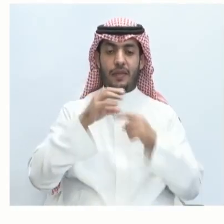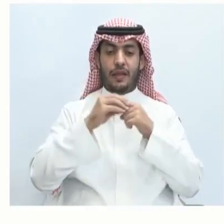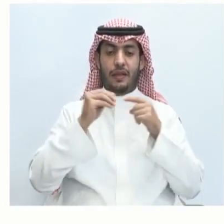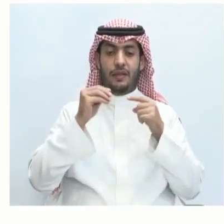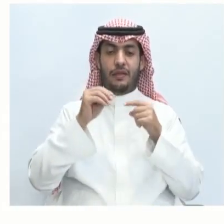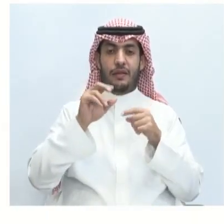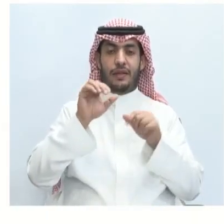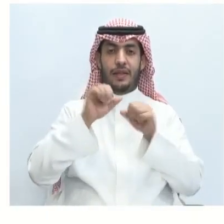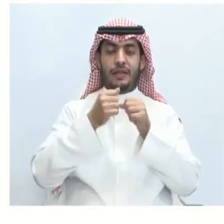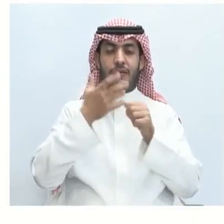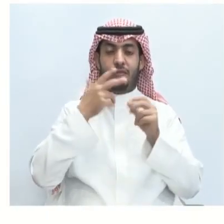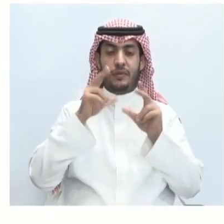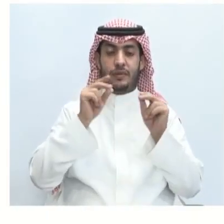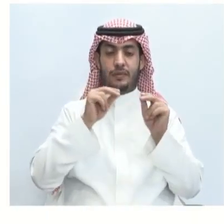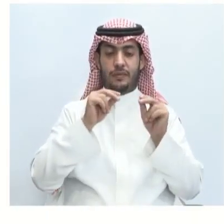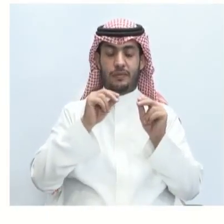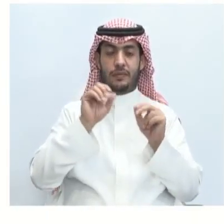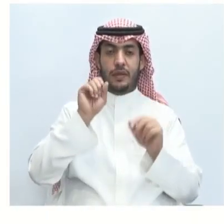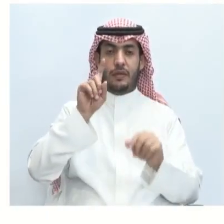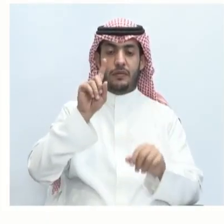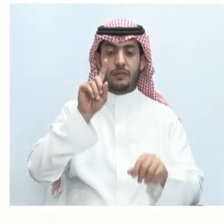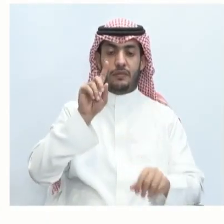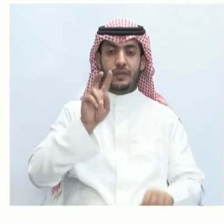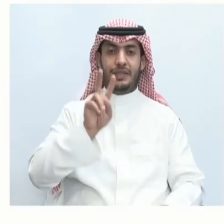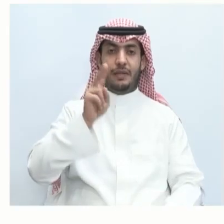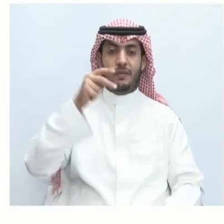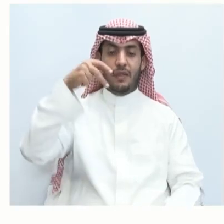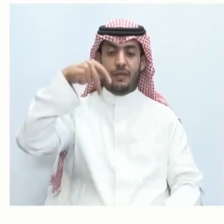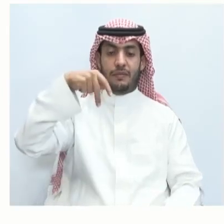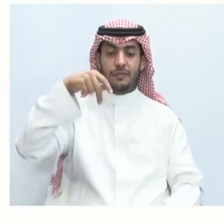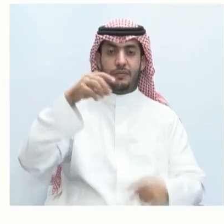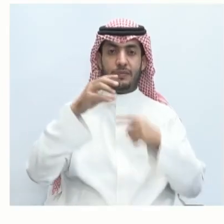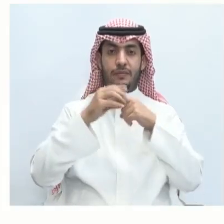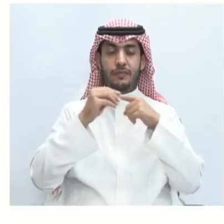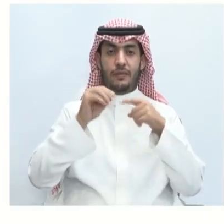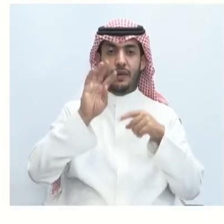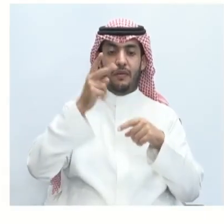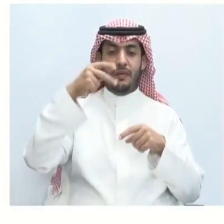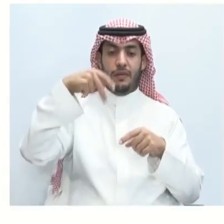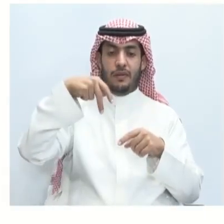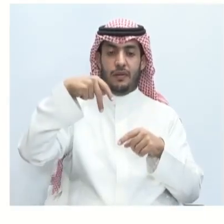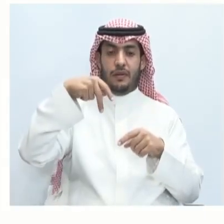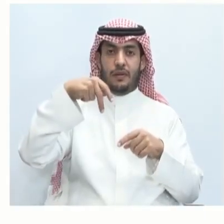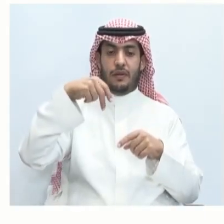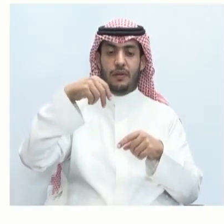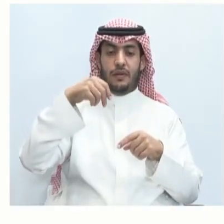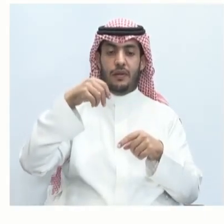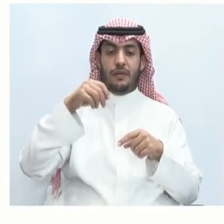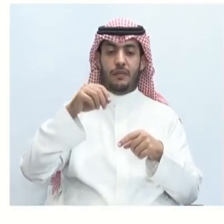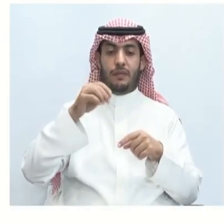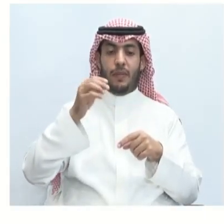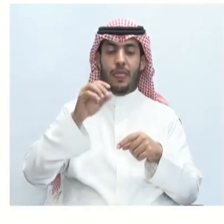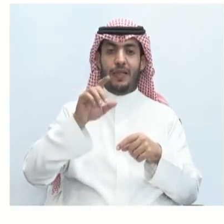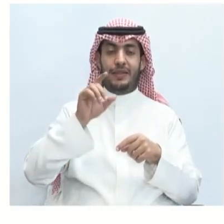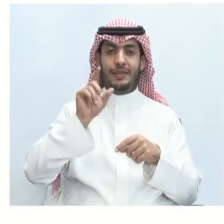الكسرين المتشابهين اولا هنا سبعه اثمان ساطرح منها اربعه اثمان لدينا هنا سبع قطع